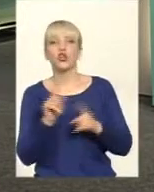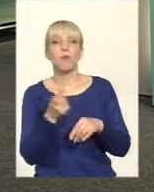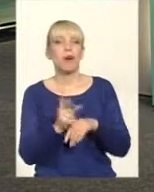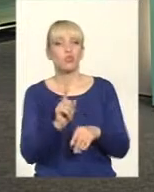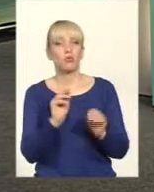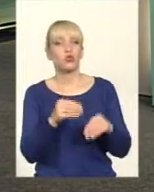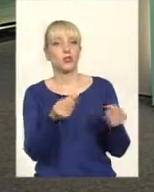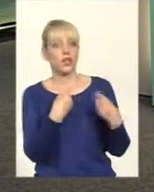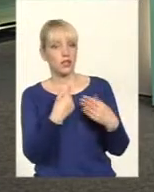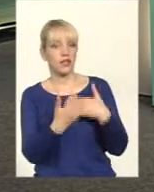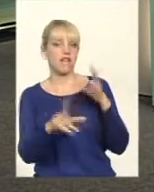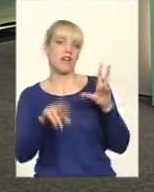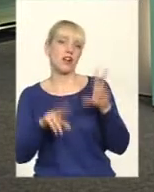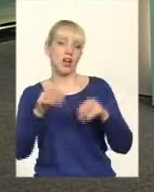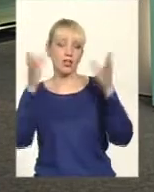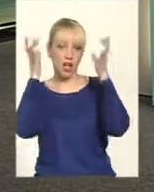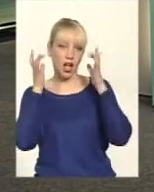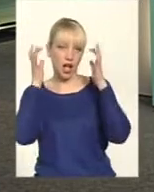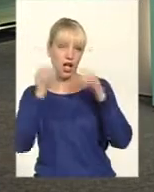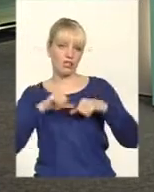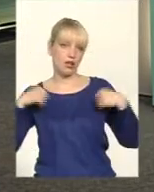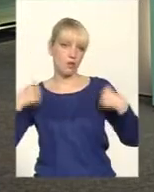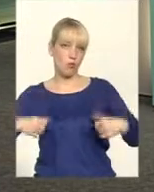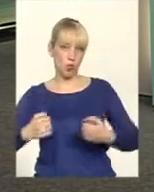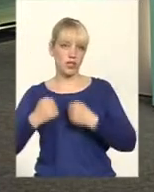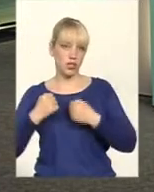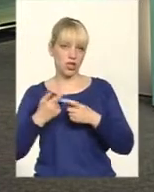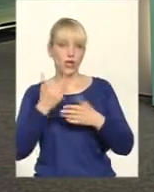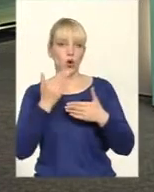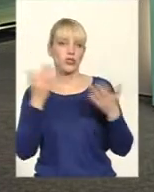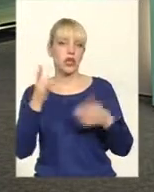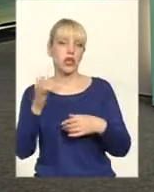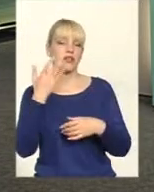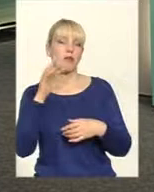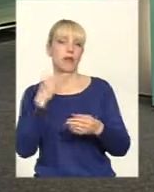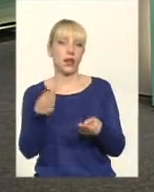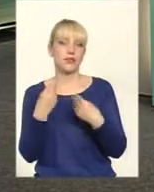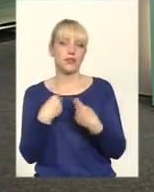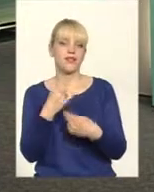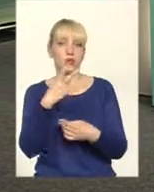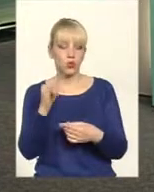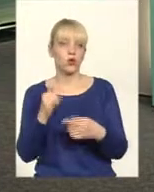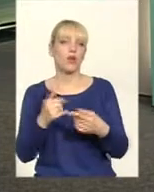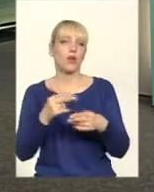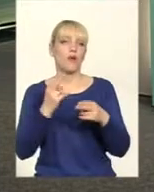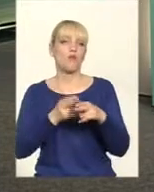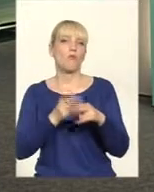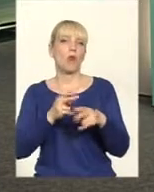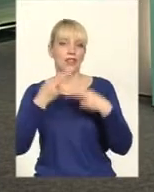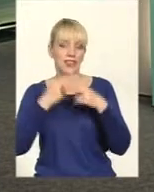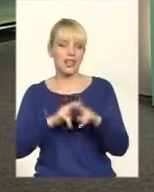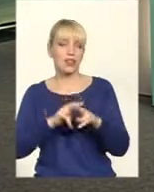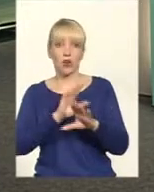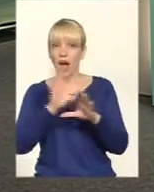нам, вони вважаються касками і бронежилетами. Ну, останній раз нам американці дали там бронетехніку, дякувати Богу.